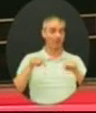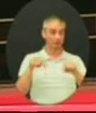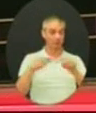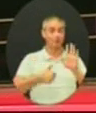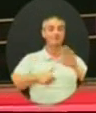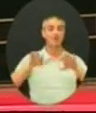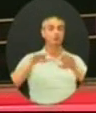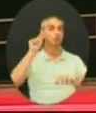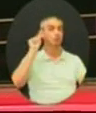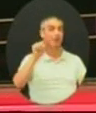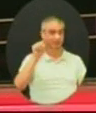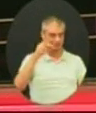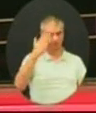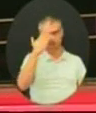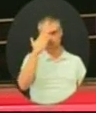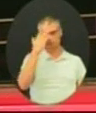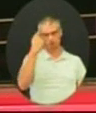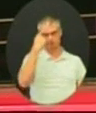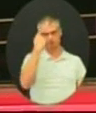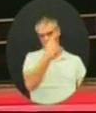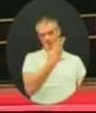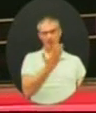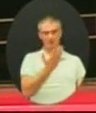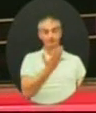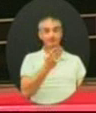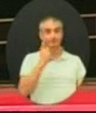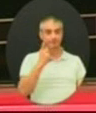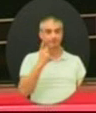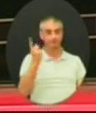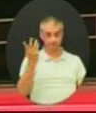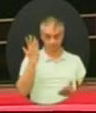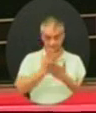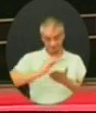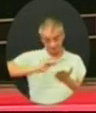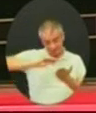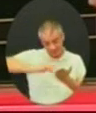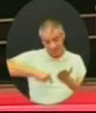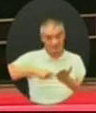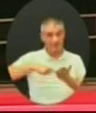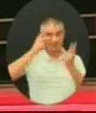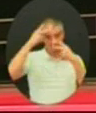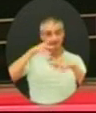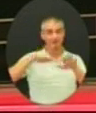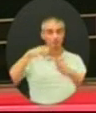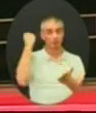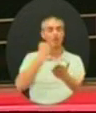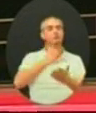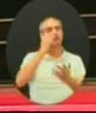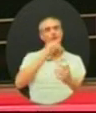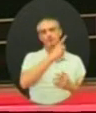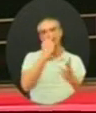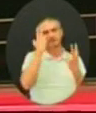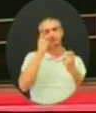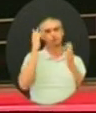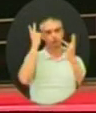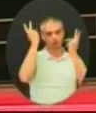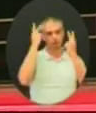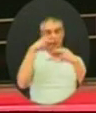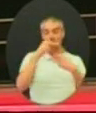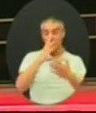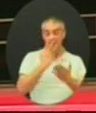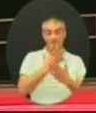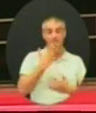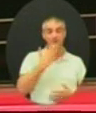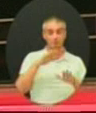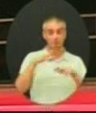וראש הממשלה הזה, שגם מכיר ויודע, וגם חתם על ההסכם, והממשלה שישרה, יכבדו אותו. הפרת